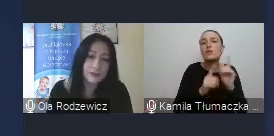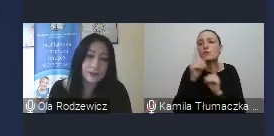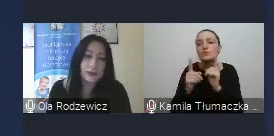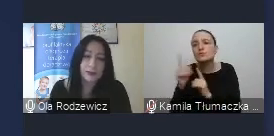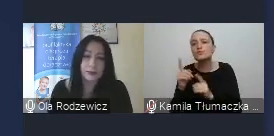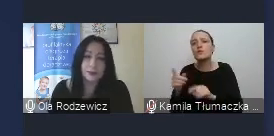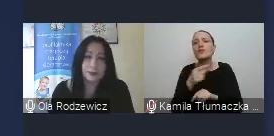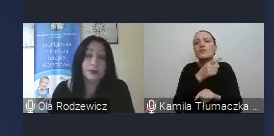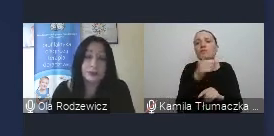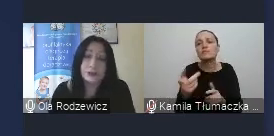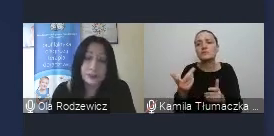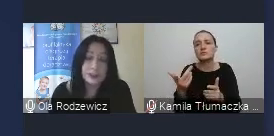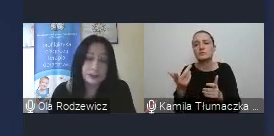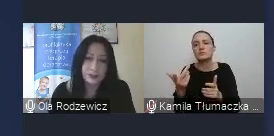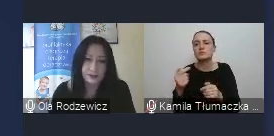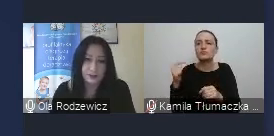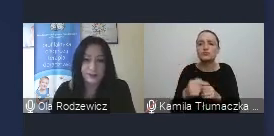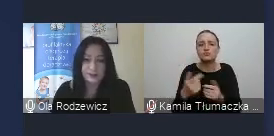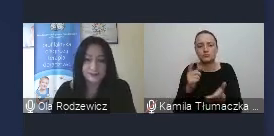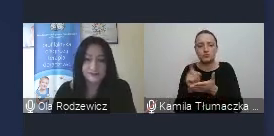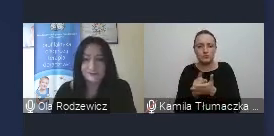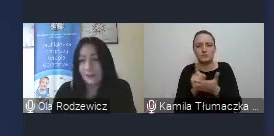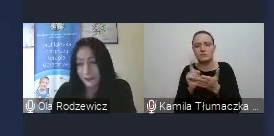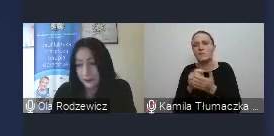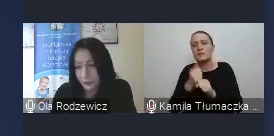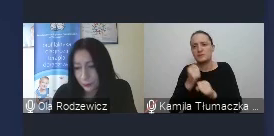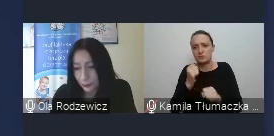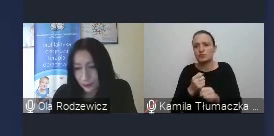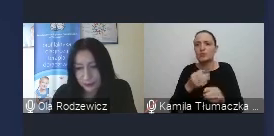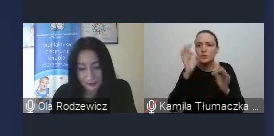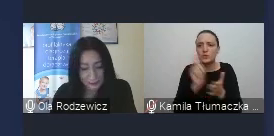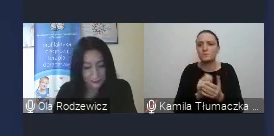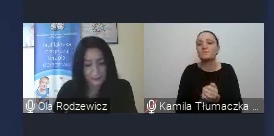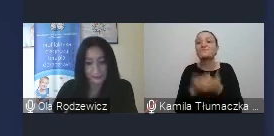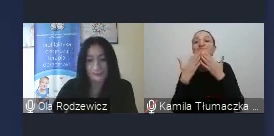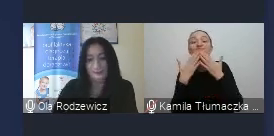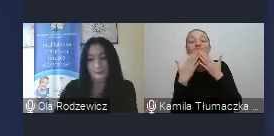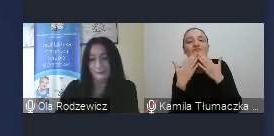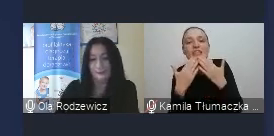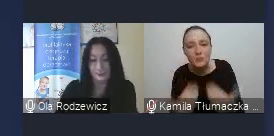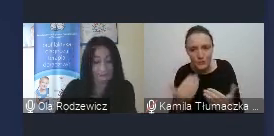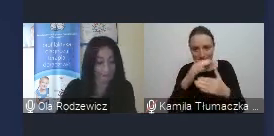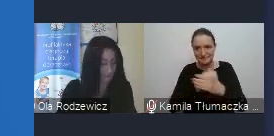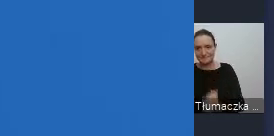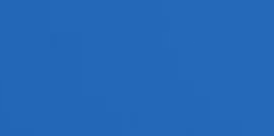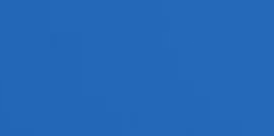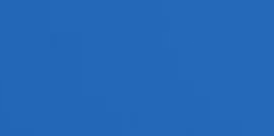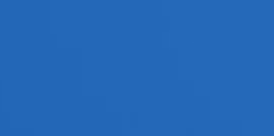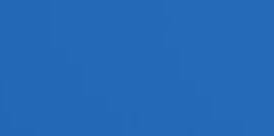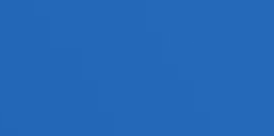będziecie właśnie mieć takie sukcesy w pracy. Dziękuję, Panie Jacku.